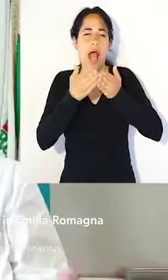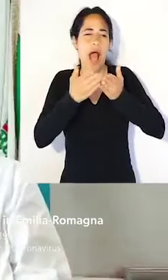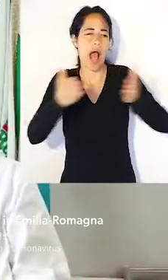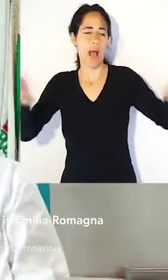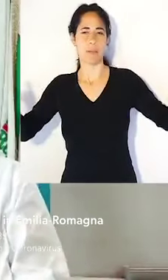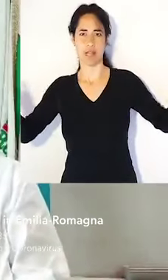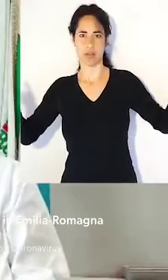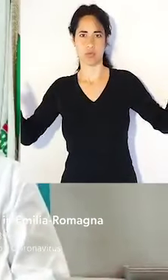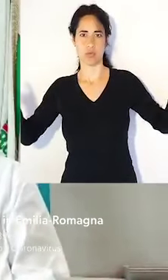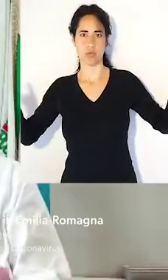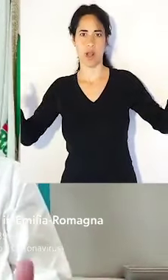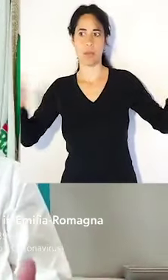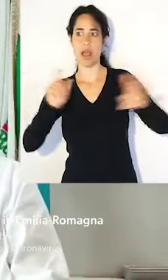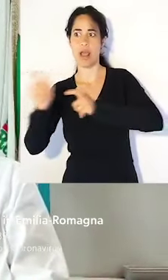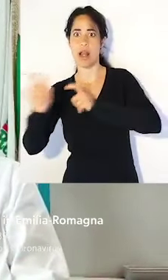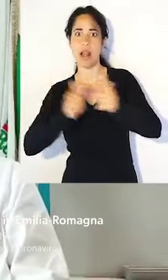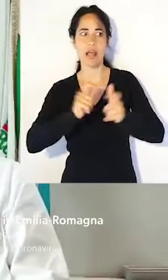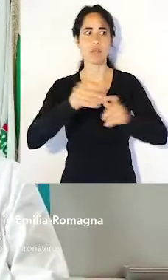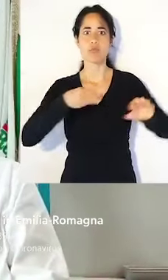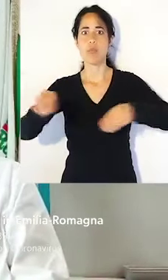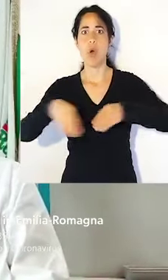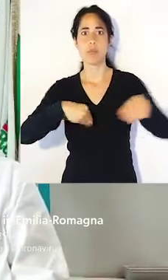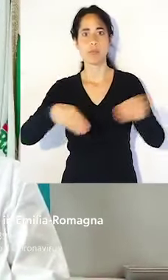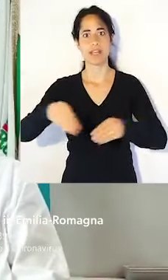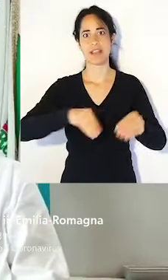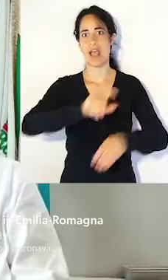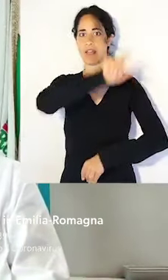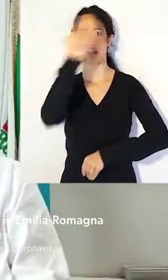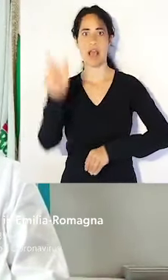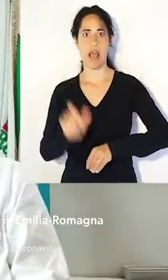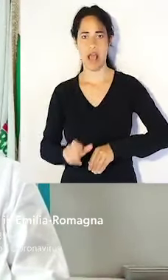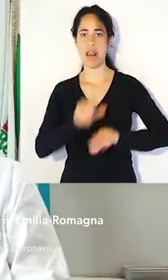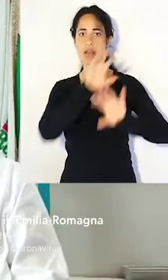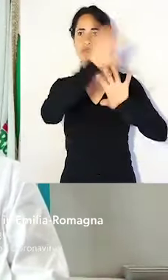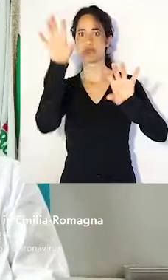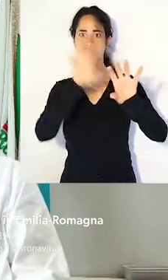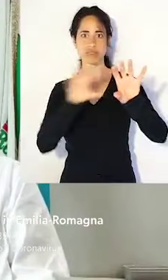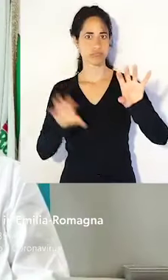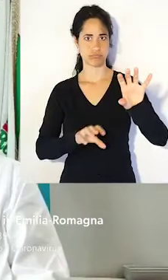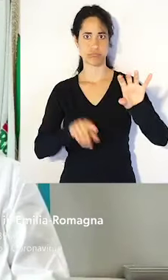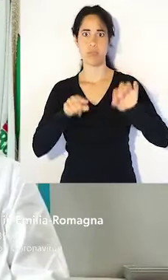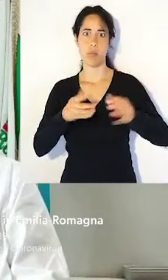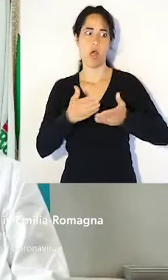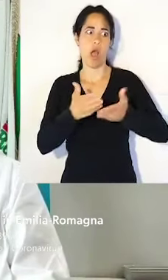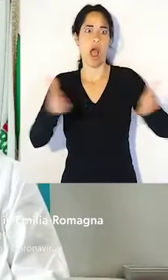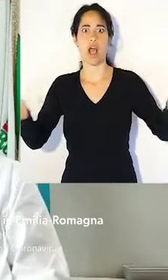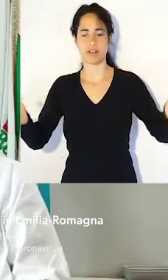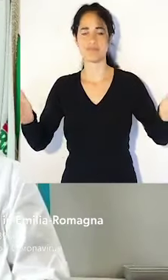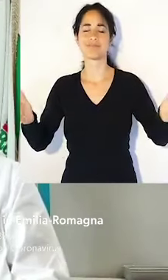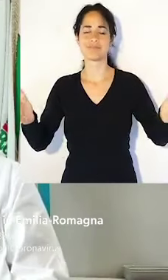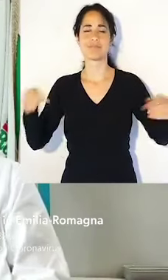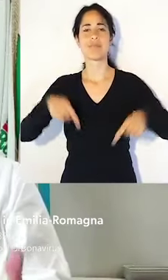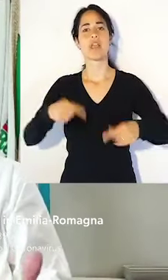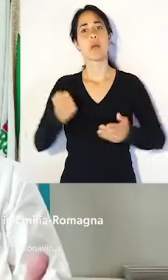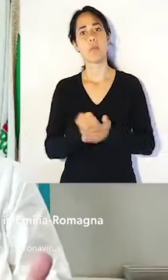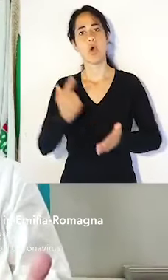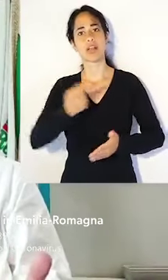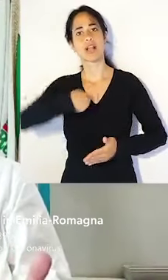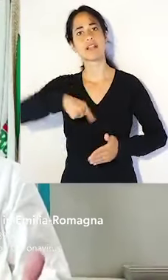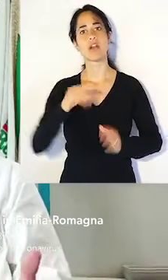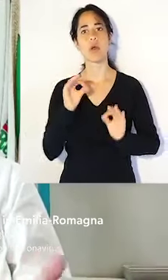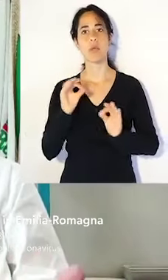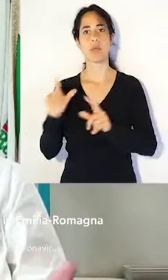grande apertura anche rispetto alle relazioni e alla mobilità fra regioni. Ed è importante che noi oggi interpretiamo